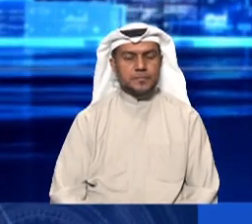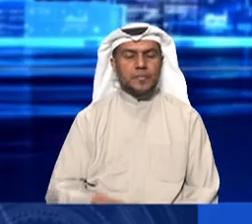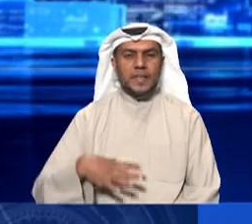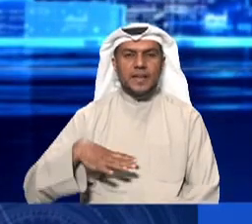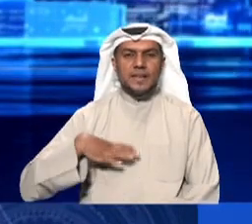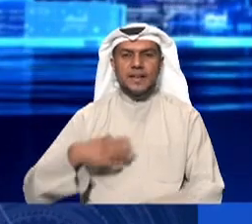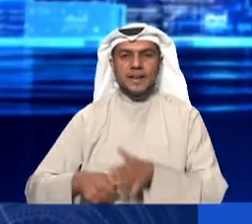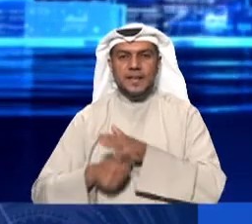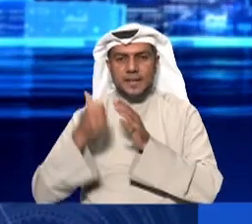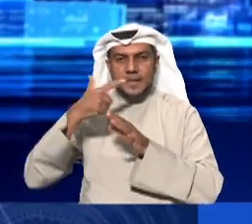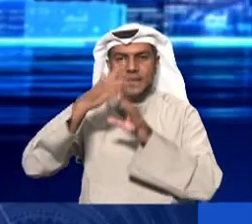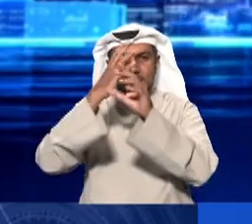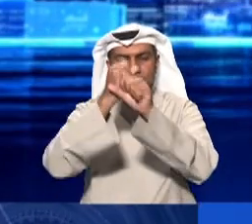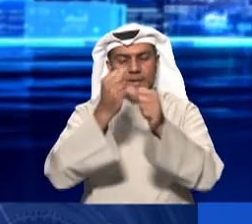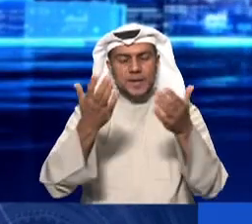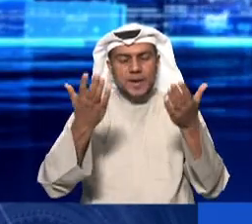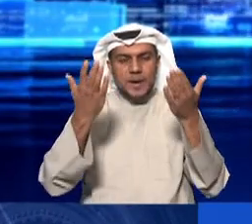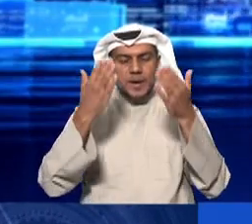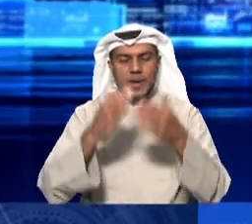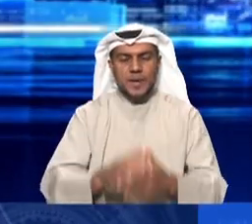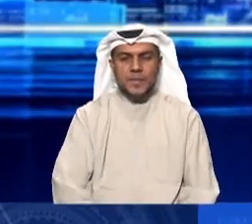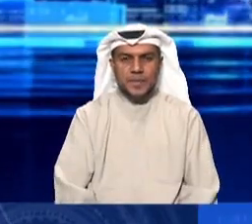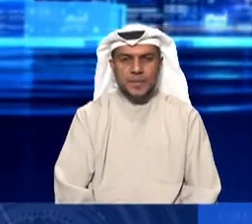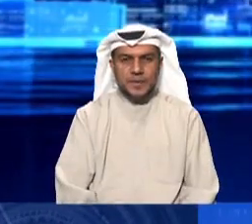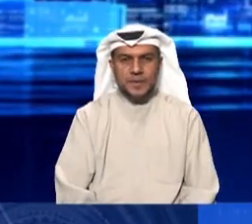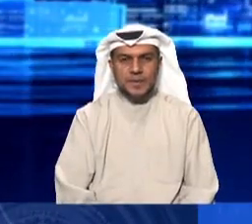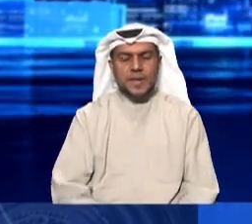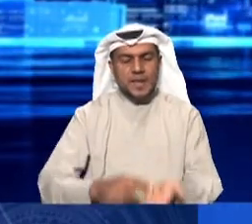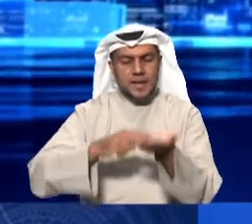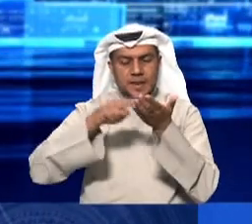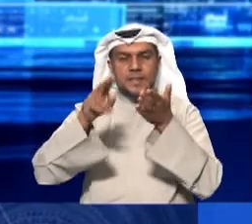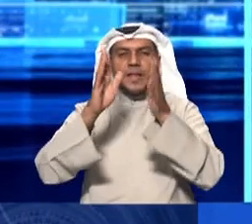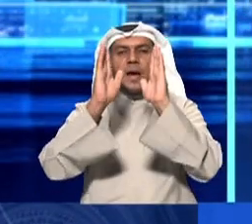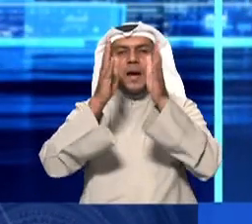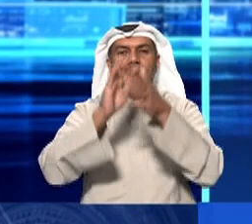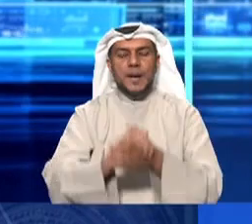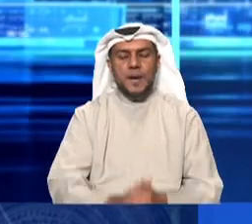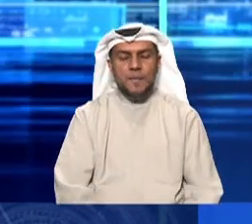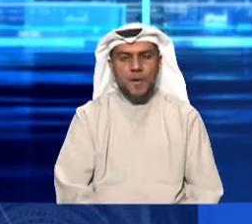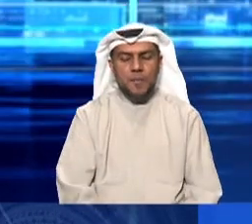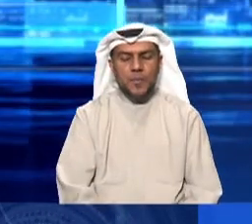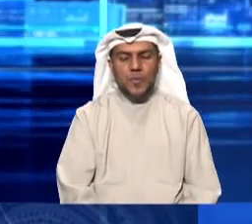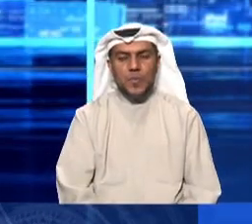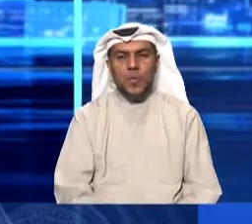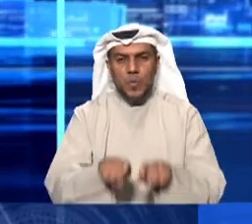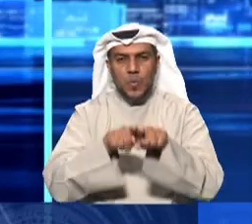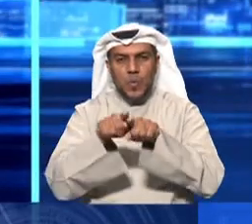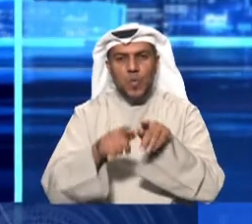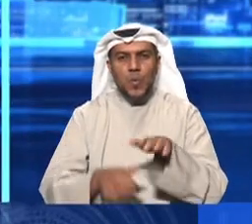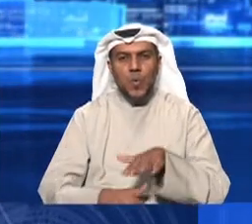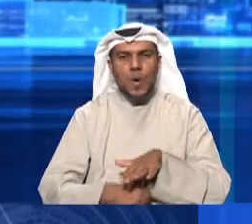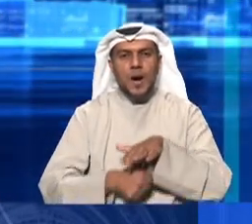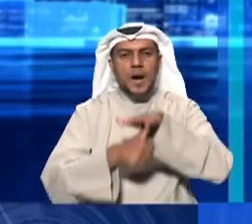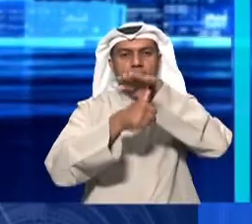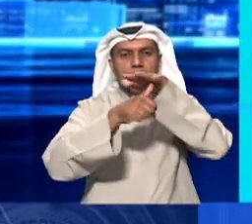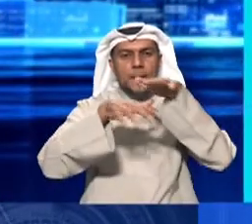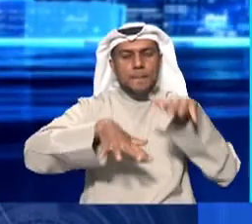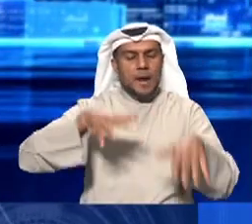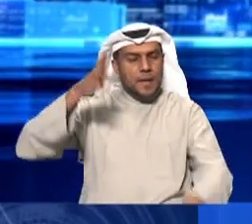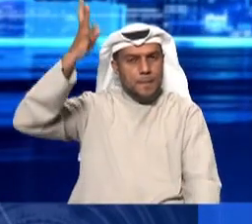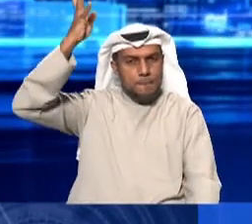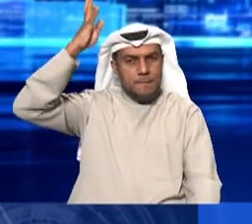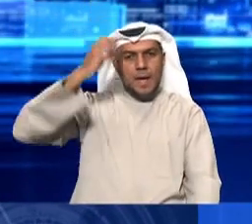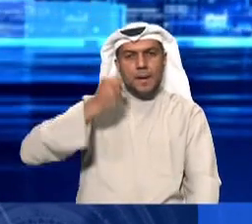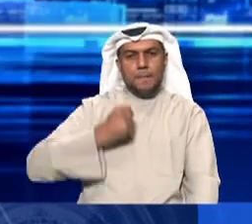بعث سمو ولي العهد الشيخ مشعل الأحمد الجابر الصباح حفظه الله ببرقية تهنئة إلى أخي جلالة الملك حمد بن عيسى بن سلمان